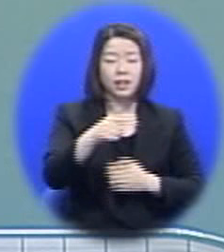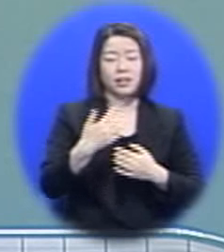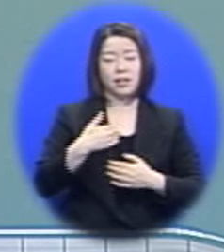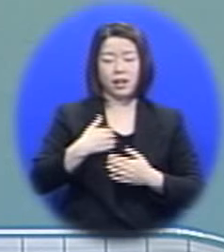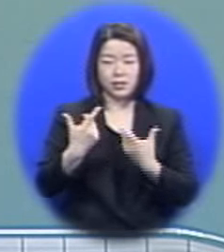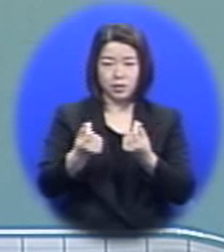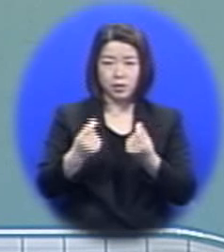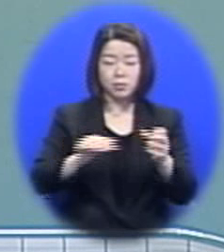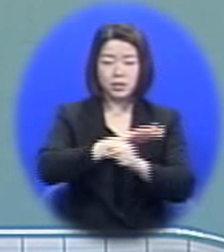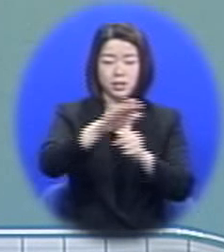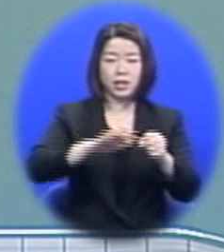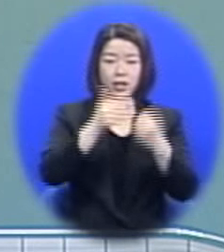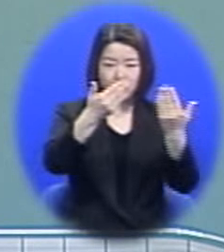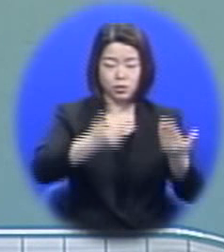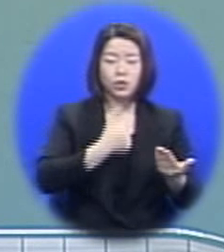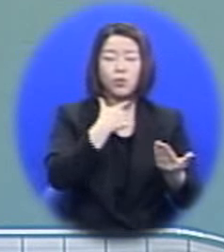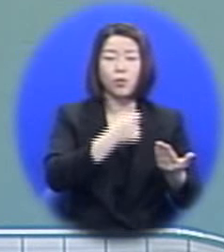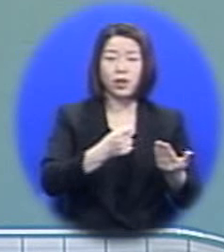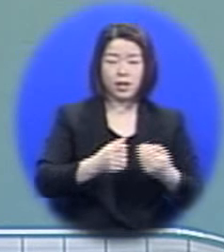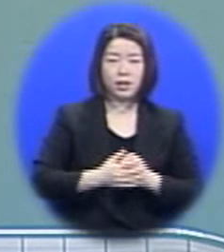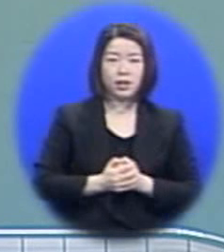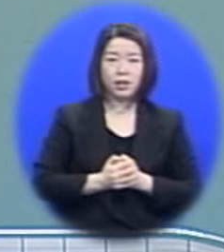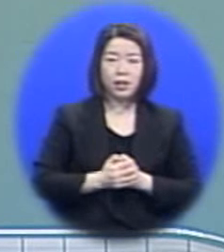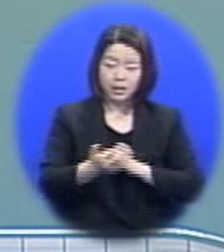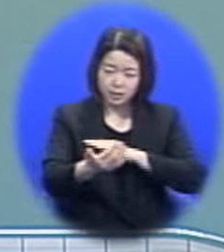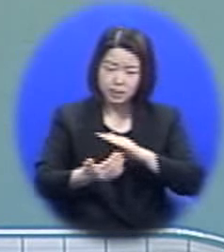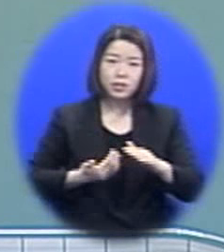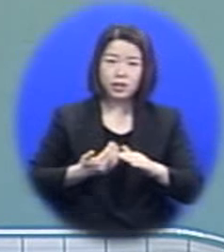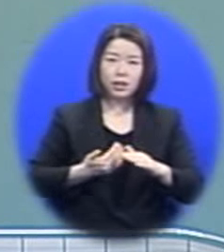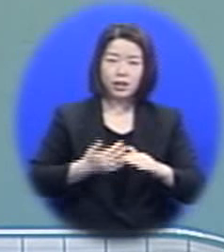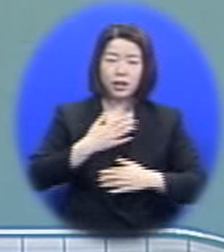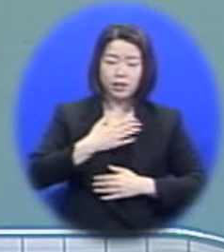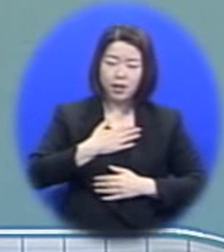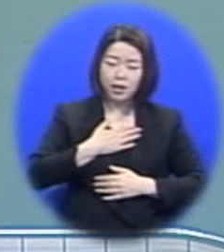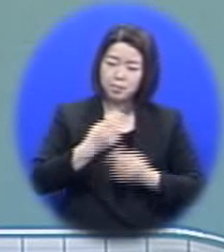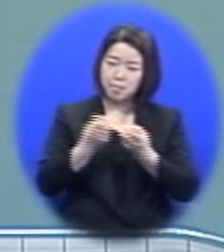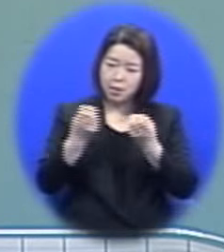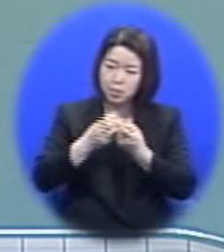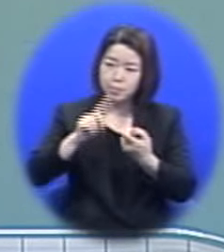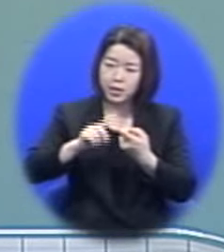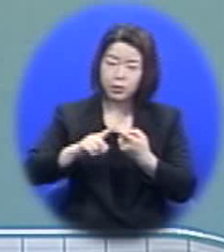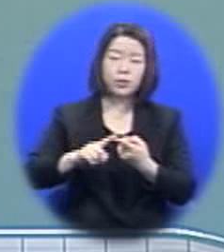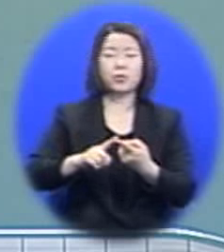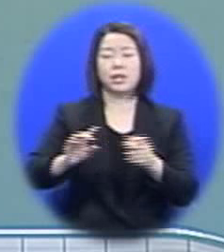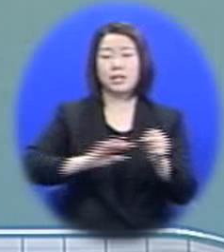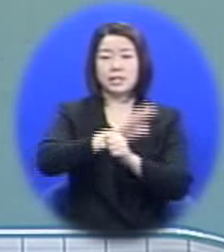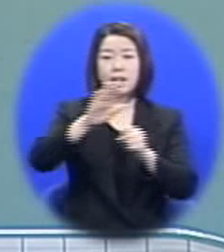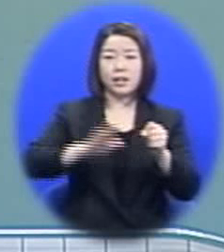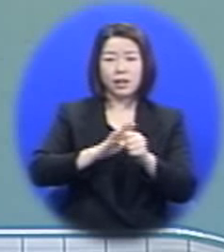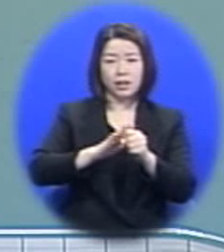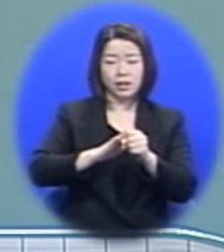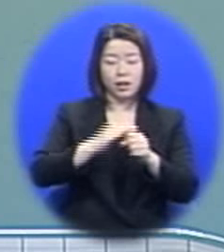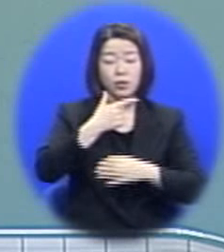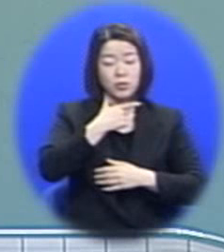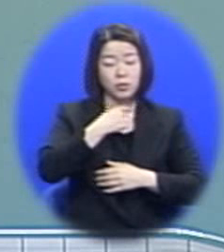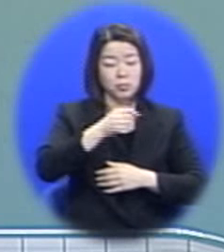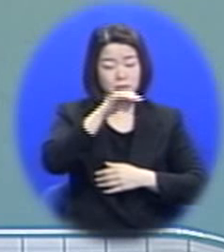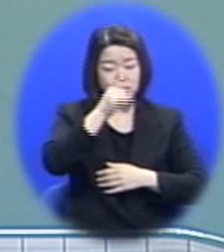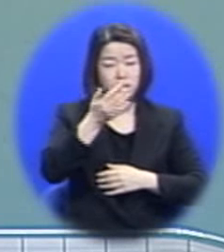주기를 원한다. 그전에도 제가 나름대로 사랑하려고는 했었지만 그것은 한계가